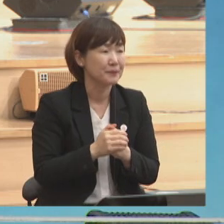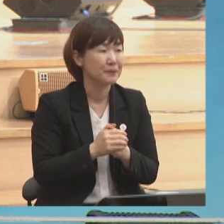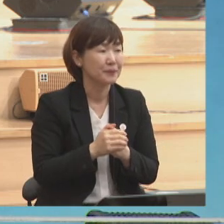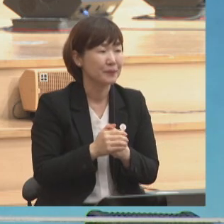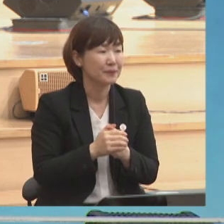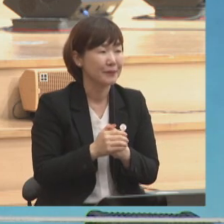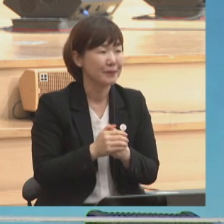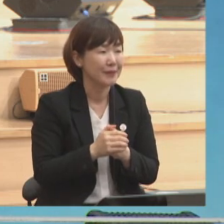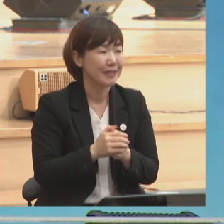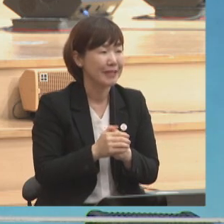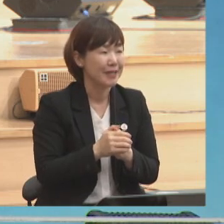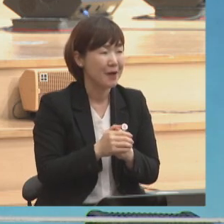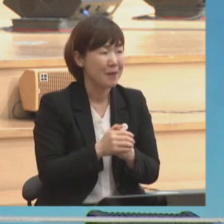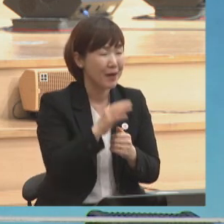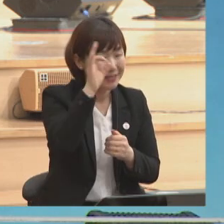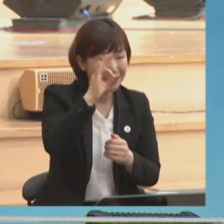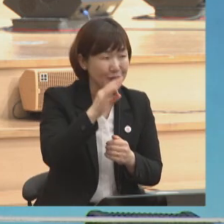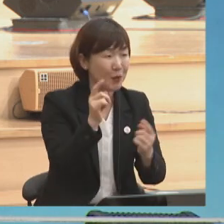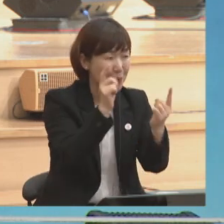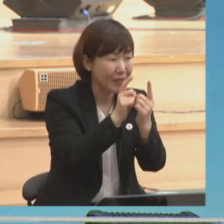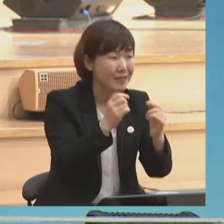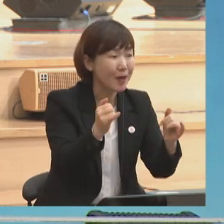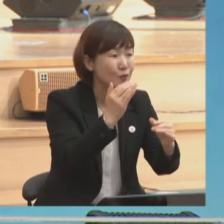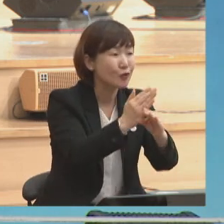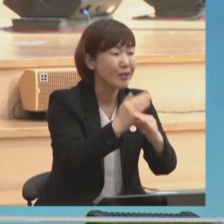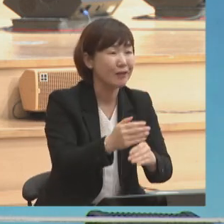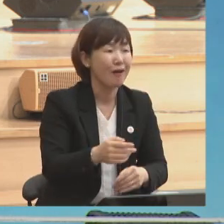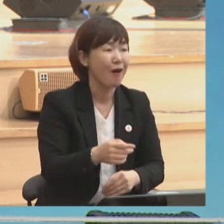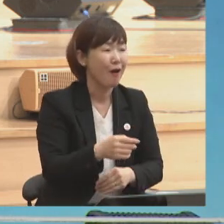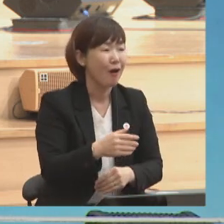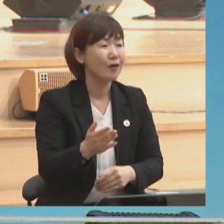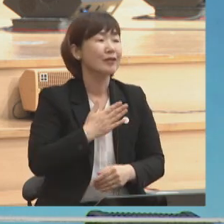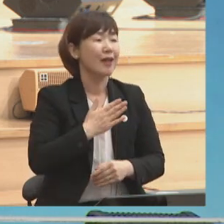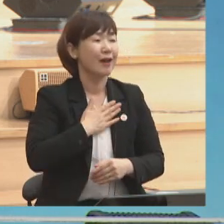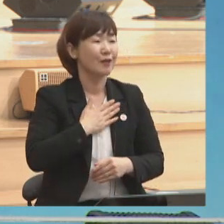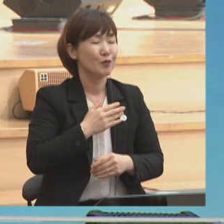모릅니까 여러분? 김종원이가 있지.